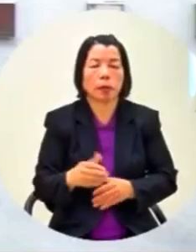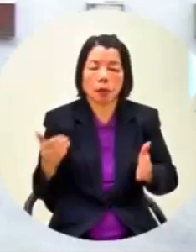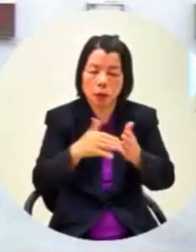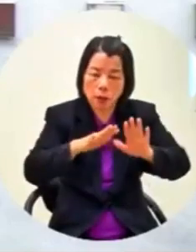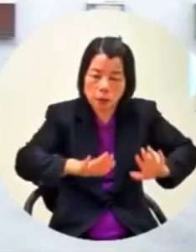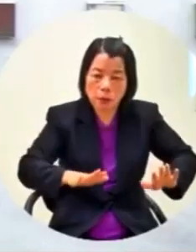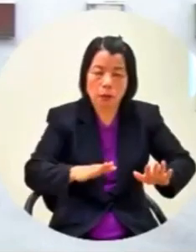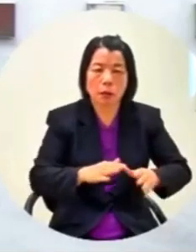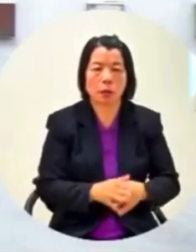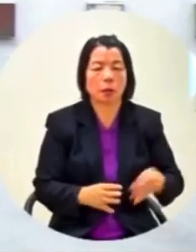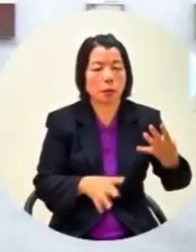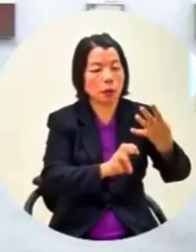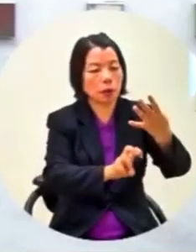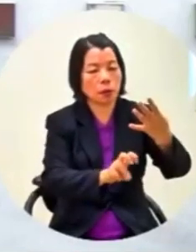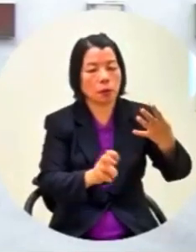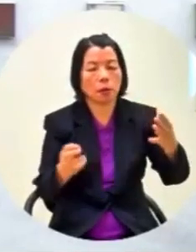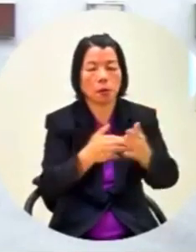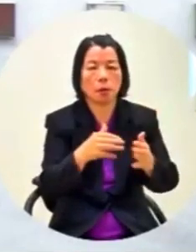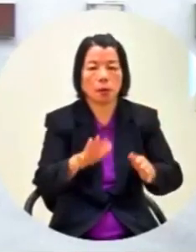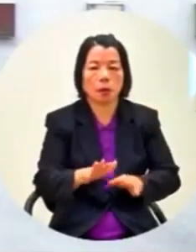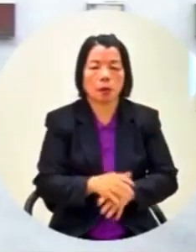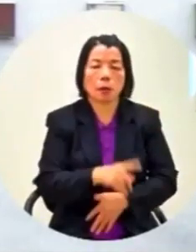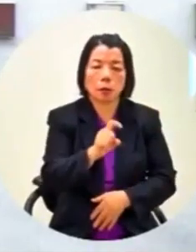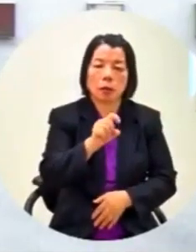109年4月30号，本市共